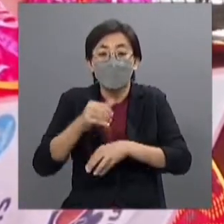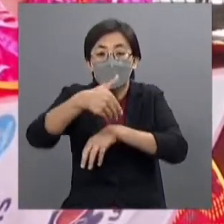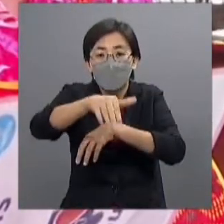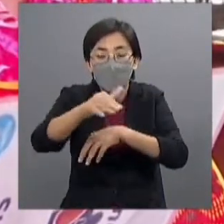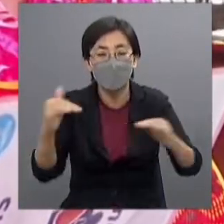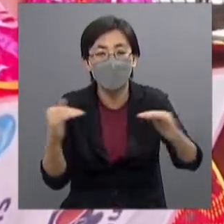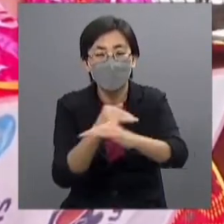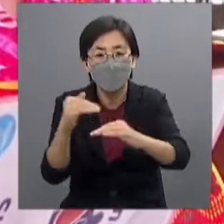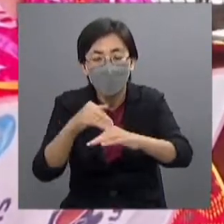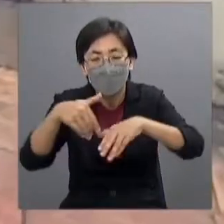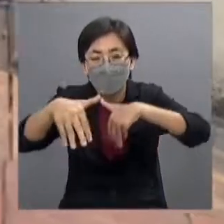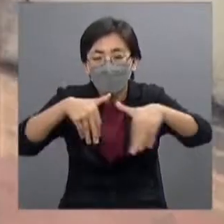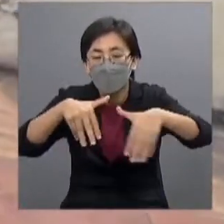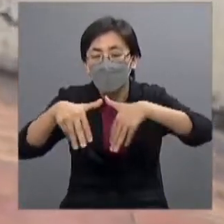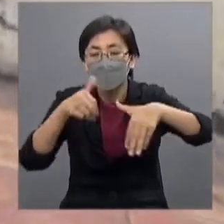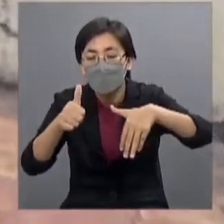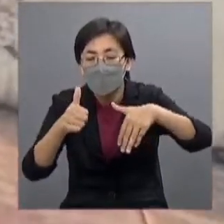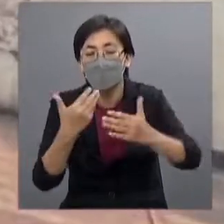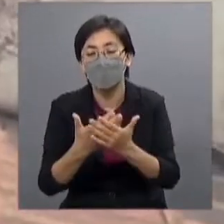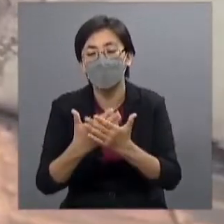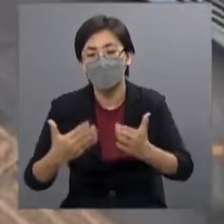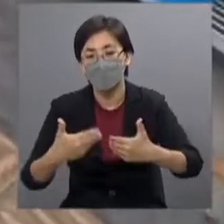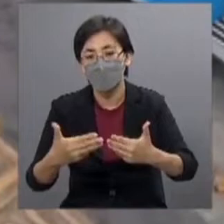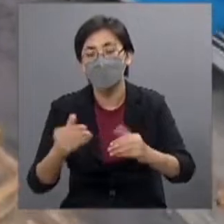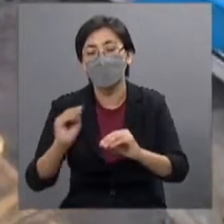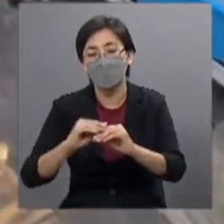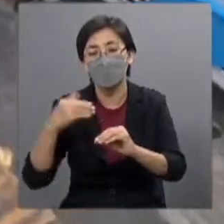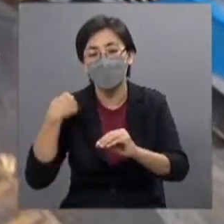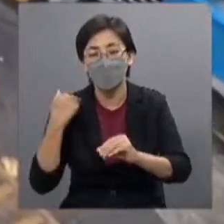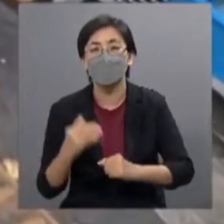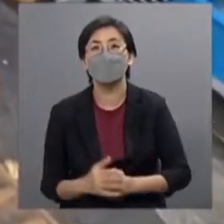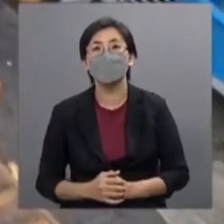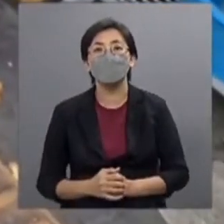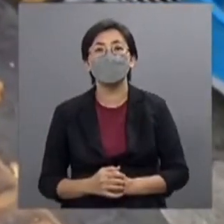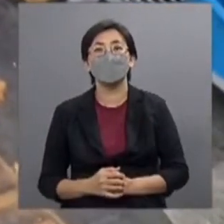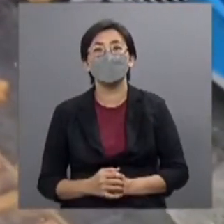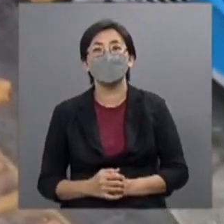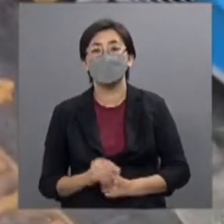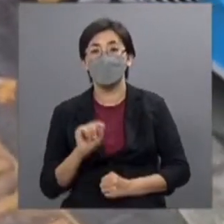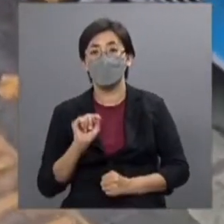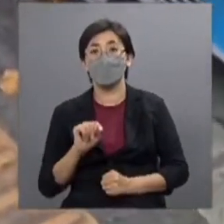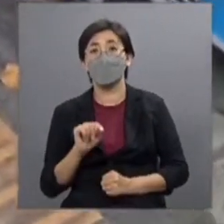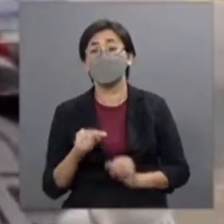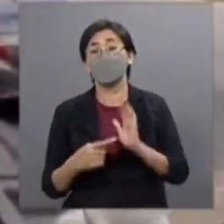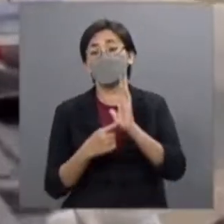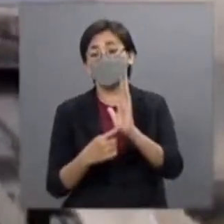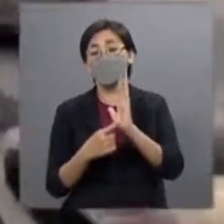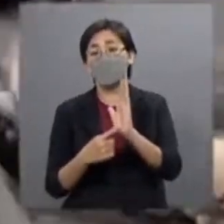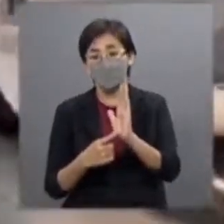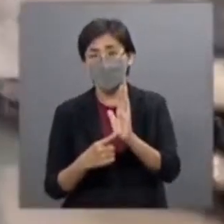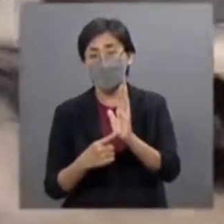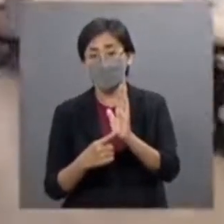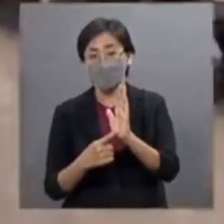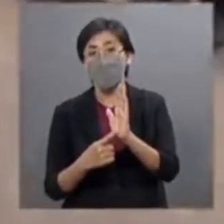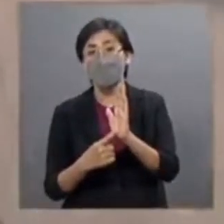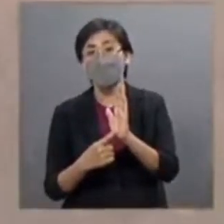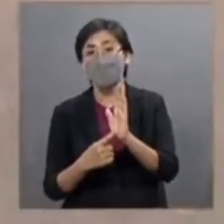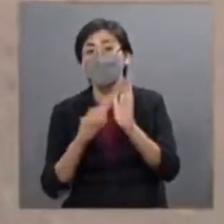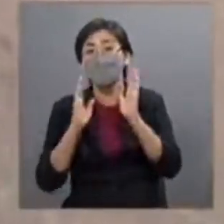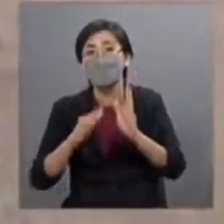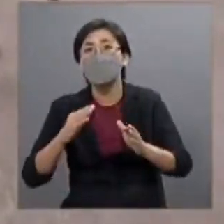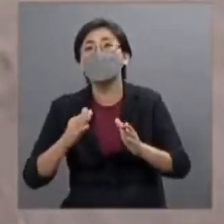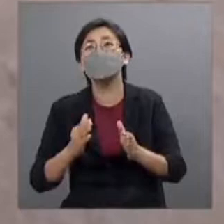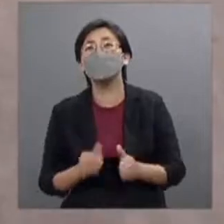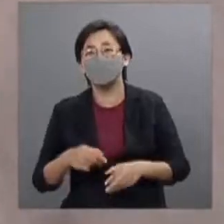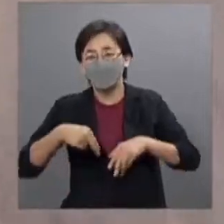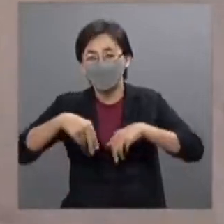จะได้รายได้มากขึ้น และนี่ก็เป็นอีกภาพสะท้อนหนึ่งนะคะที่เกิดขึ้นสำหรับคนเดินทางเท้าค่ะถ้า